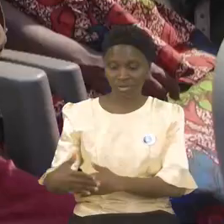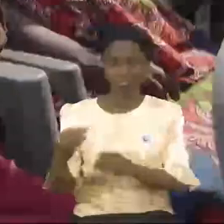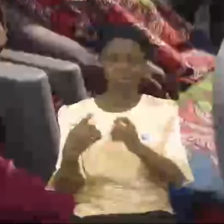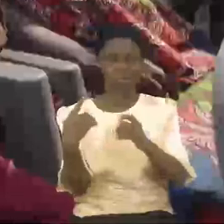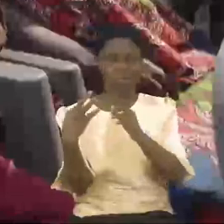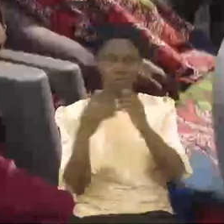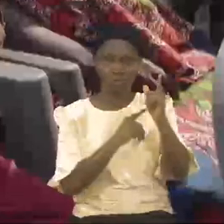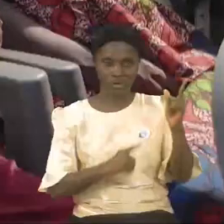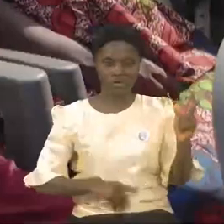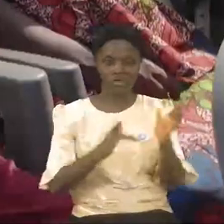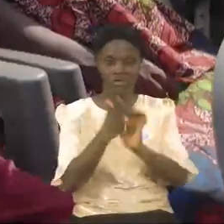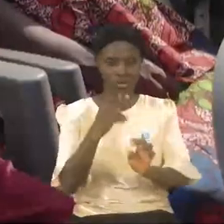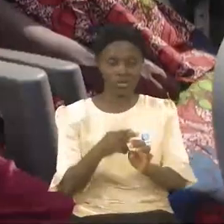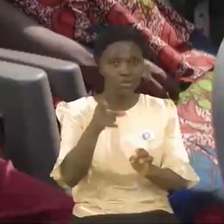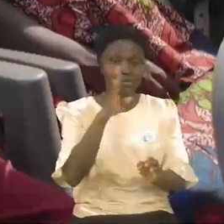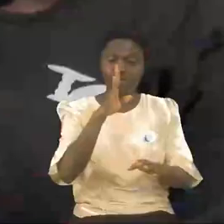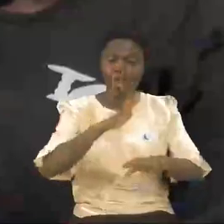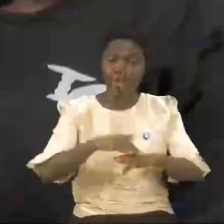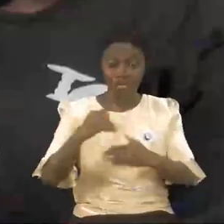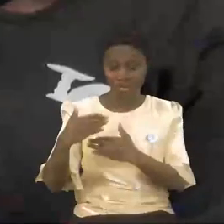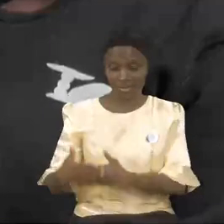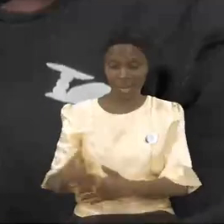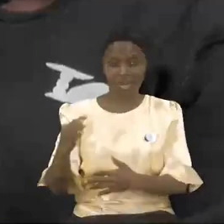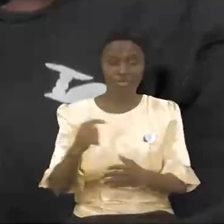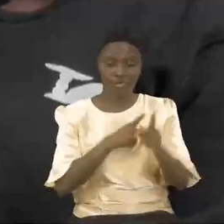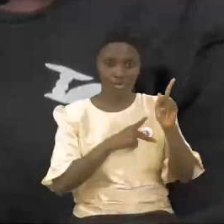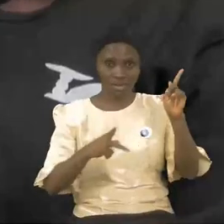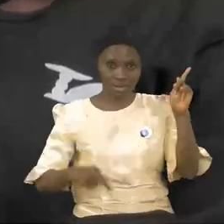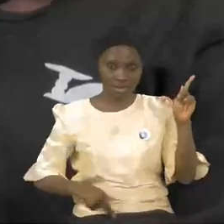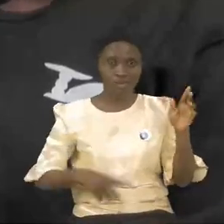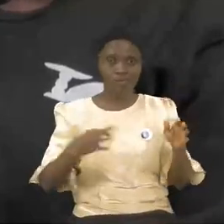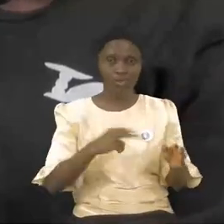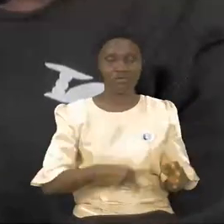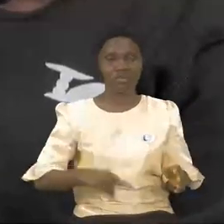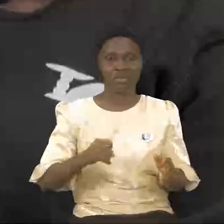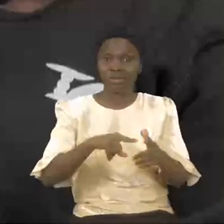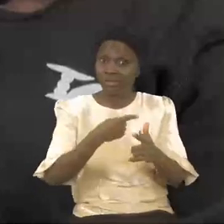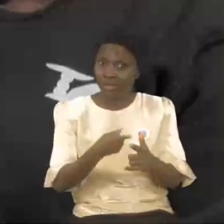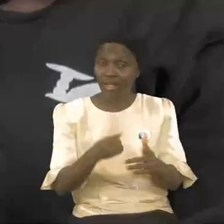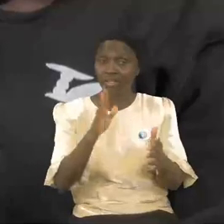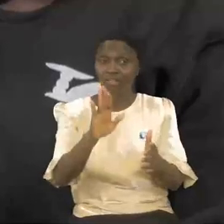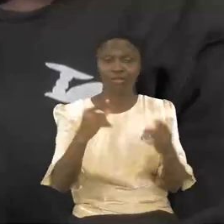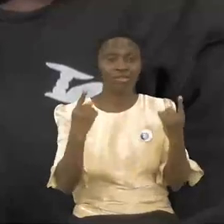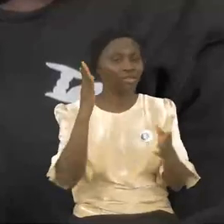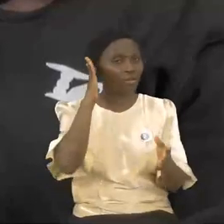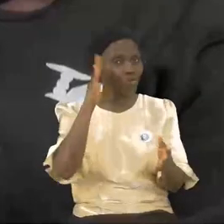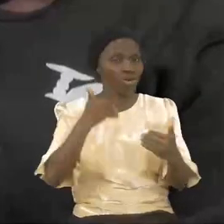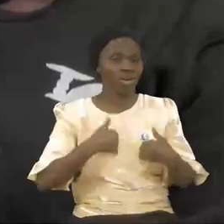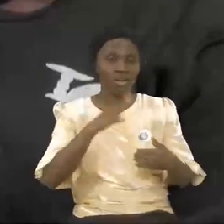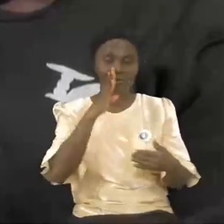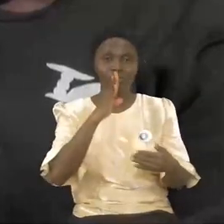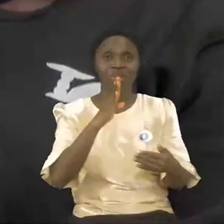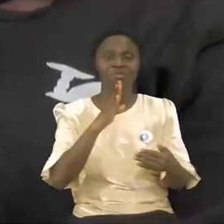sont ouvertes je prie qu'à l'époque là que vous soyez du côté du Seigneur que vous soyez du côté du Roi des rois